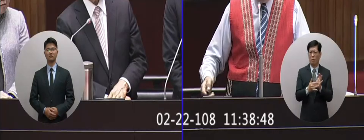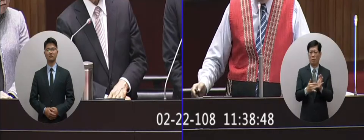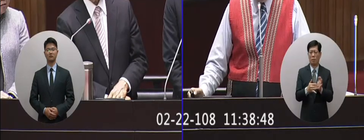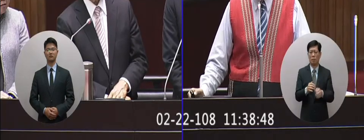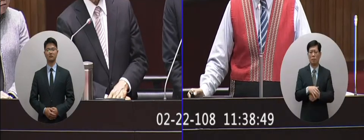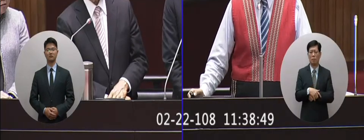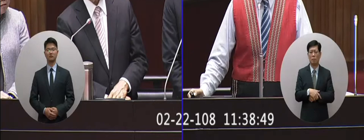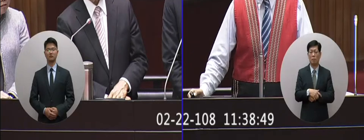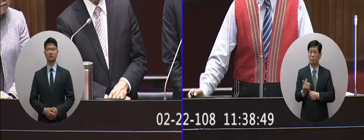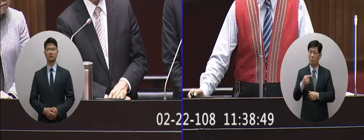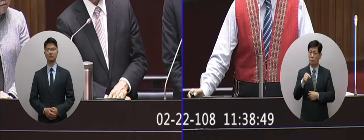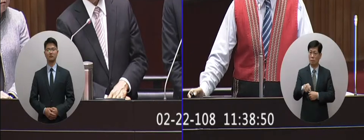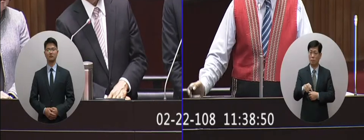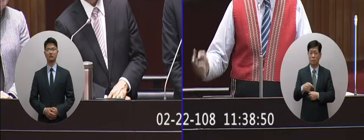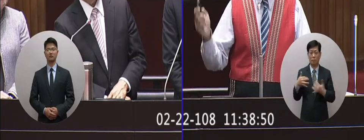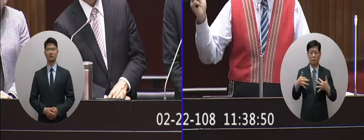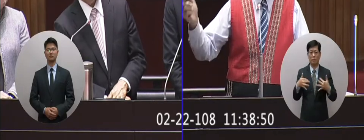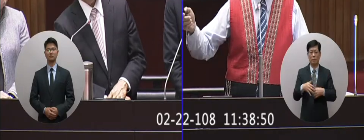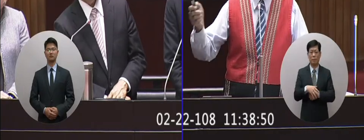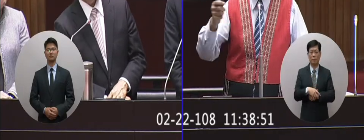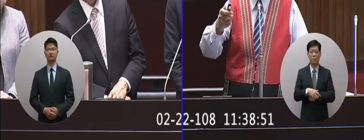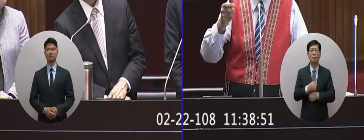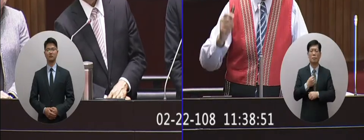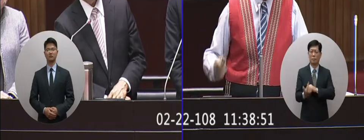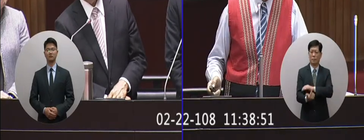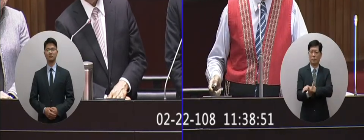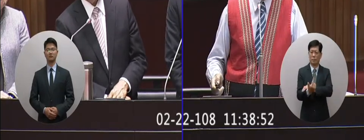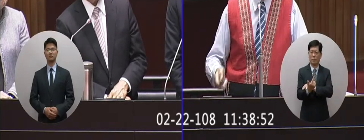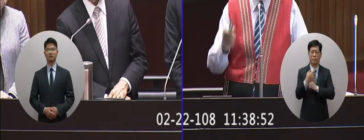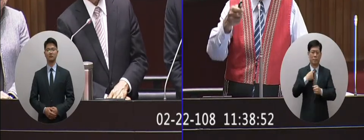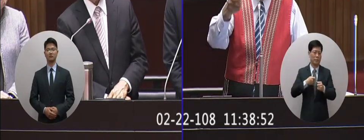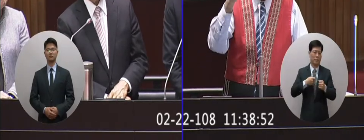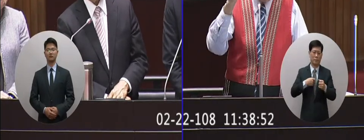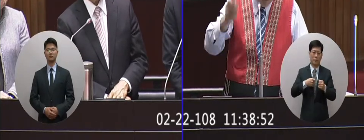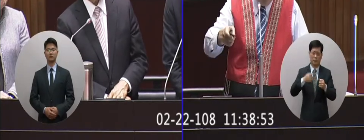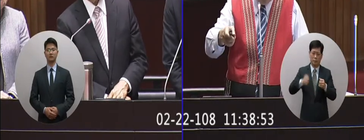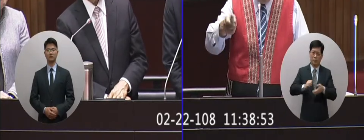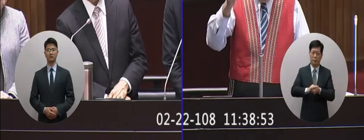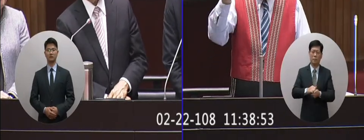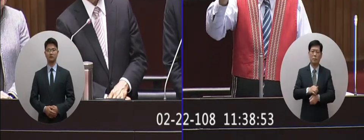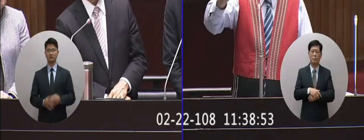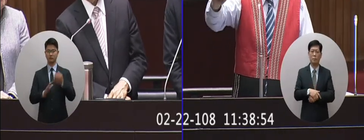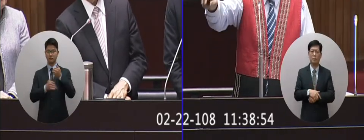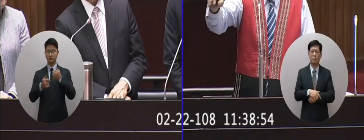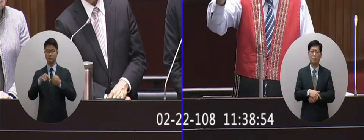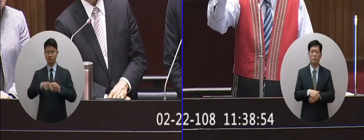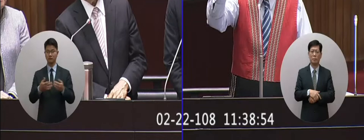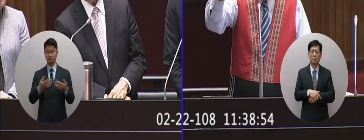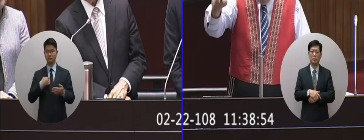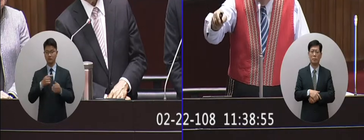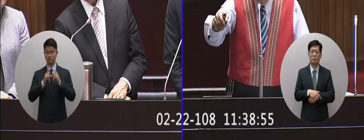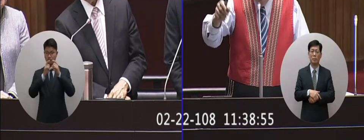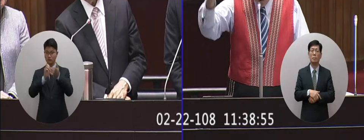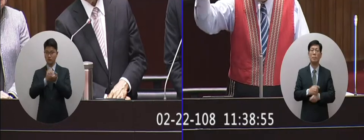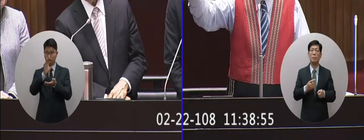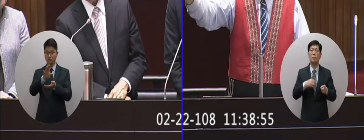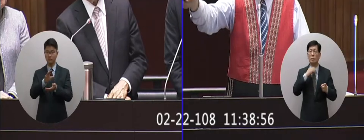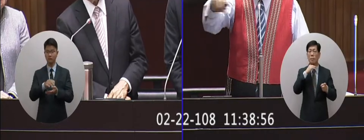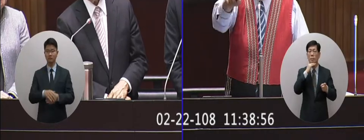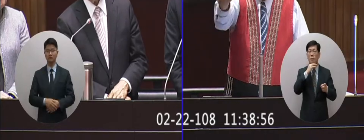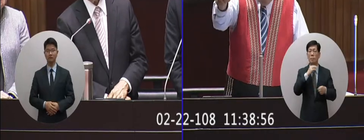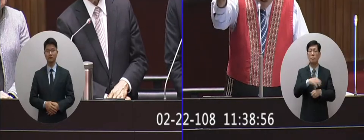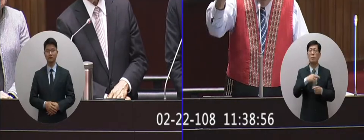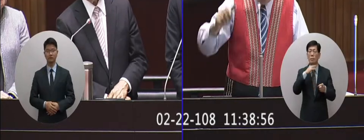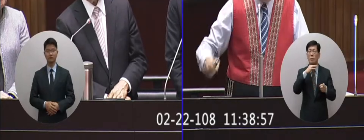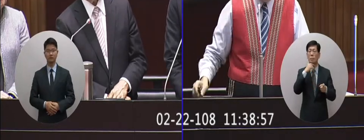以像这样的一个问题啊，应该要尽快把它核定啊。 这个部分院长跟委员报告一下。 那个等一下